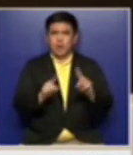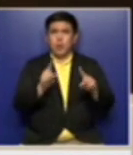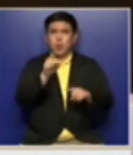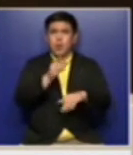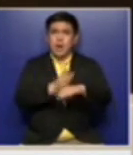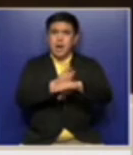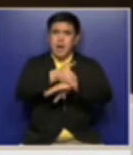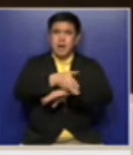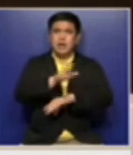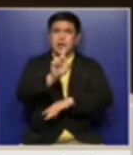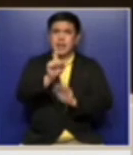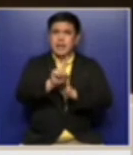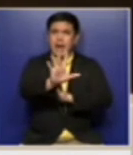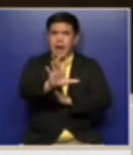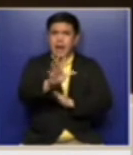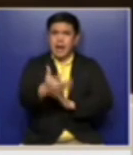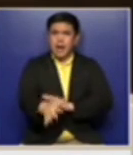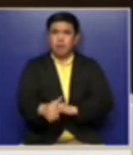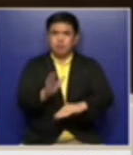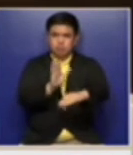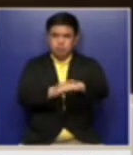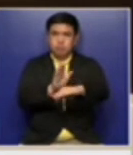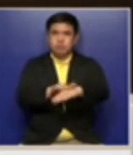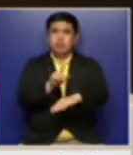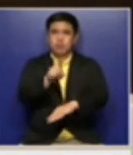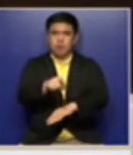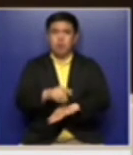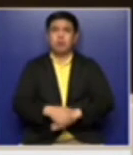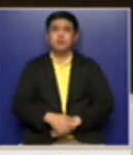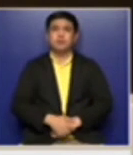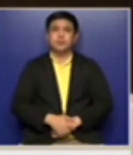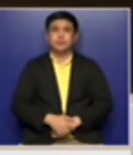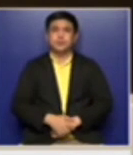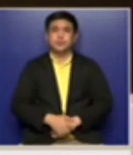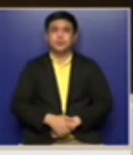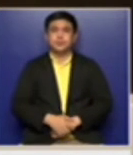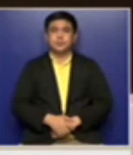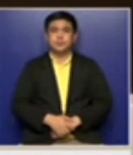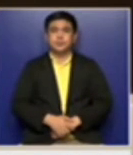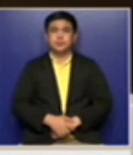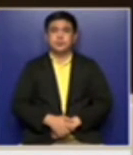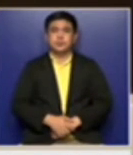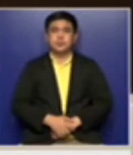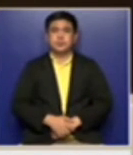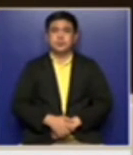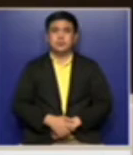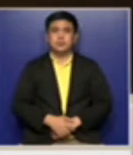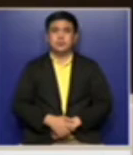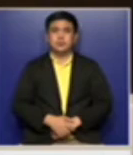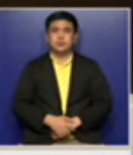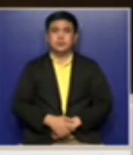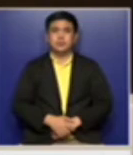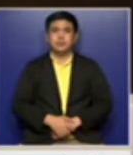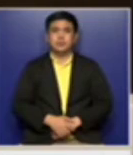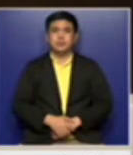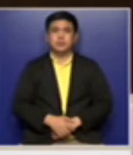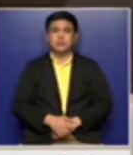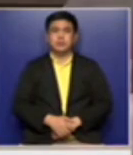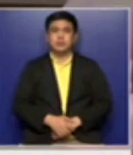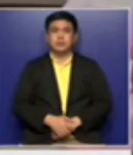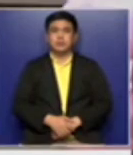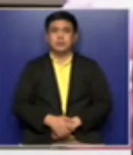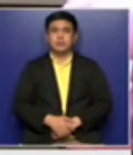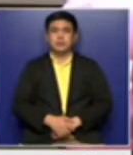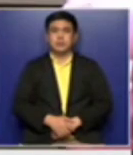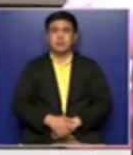เวลามามากก็เลยเตือนเลยแจ้งให้ทราบไม่ทราบว่าทาง ผมเดี๋ยวกำลังจะ